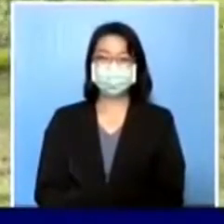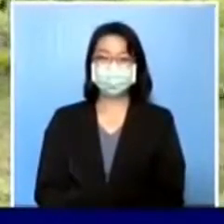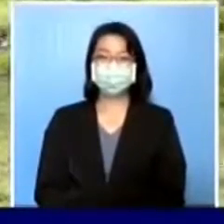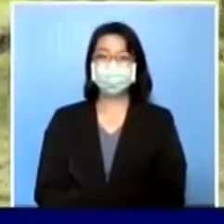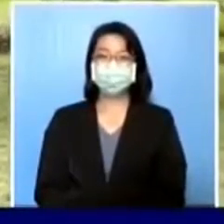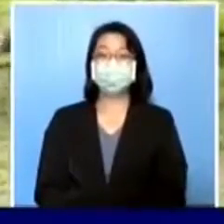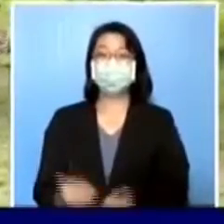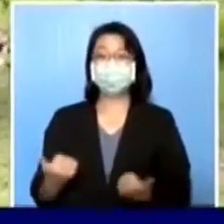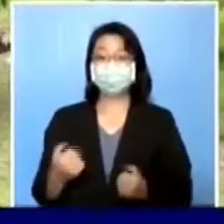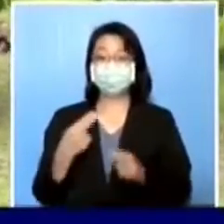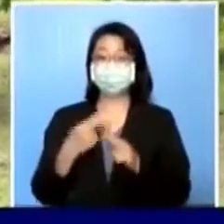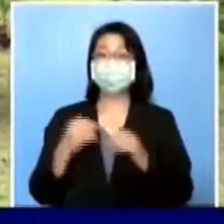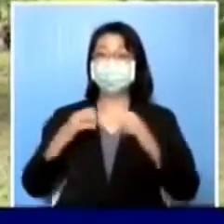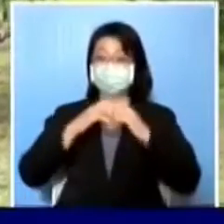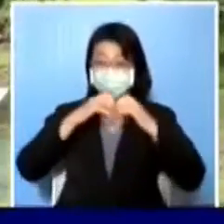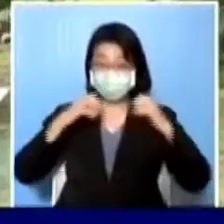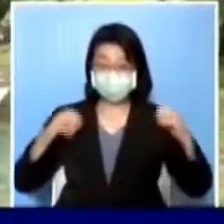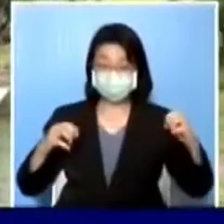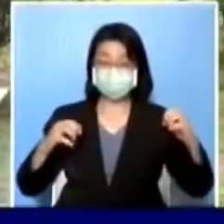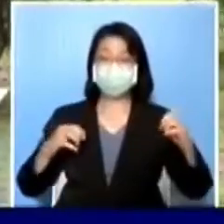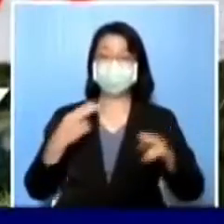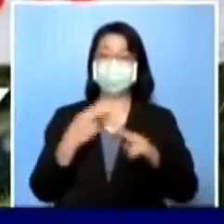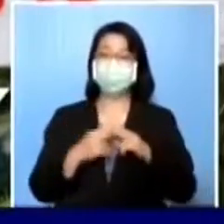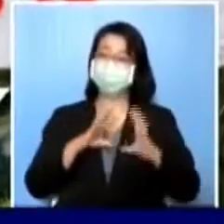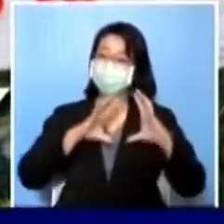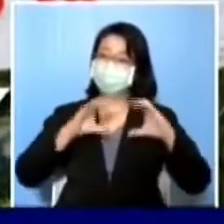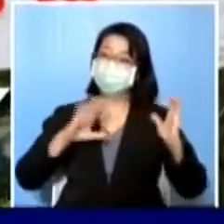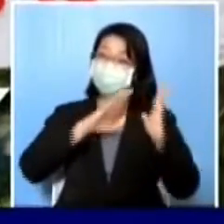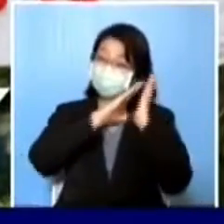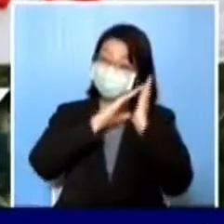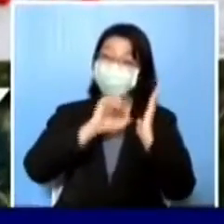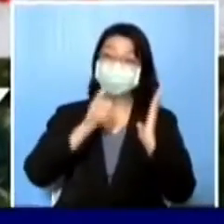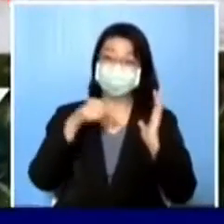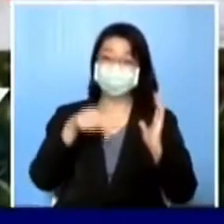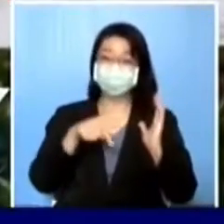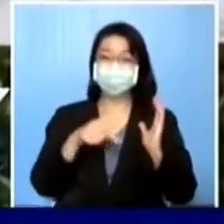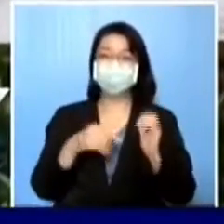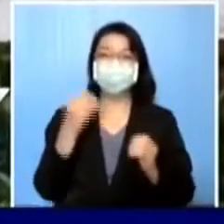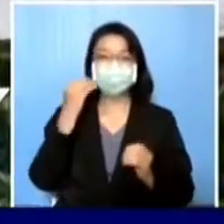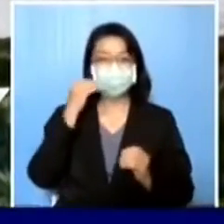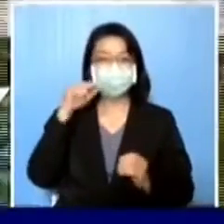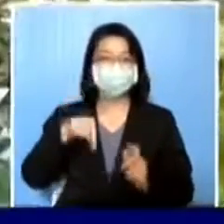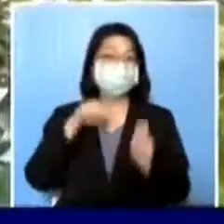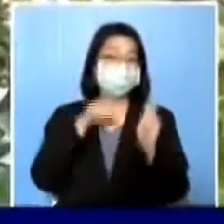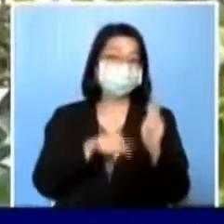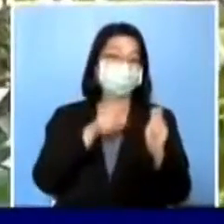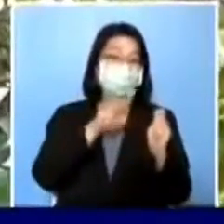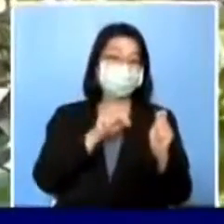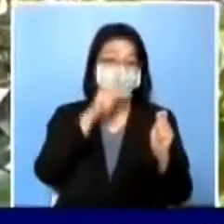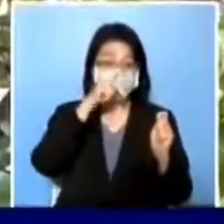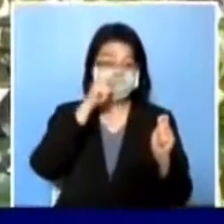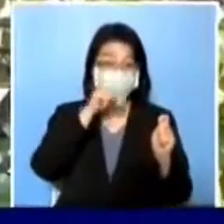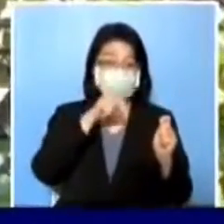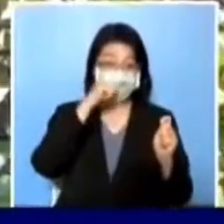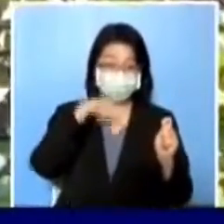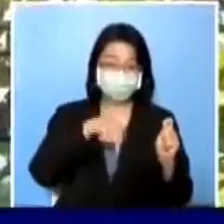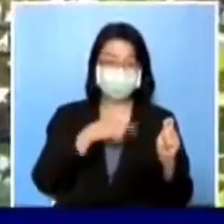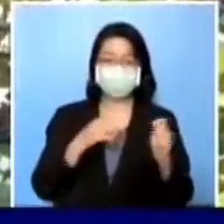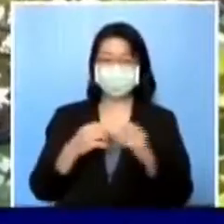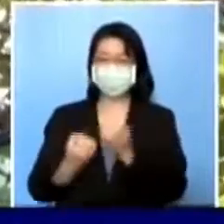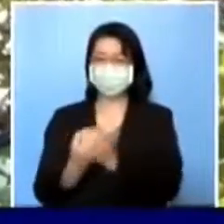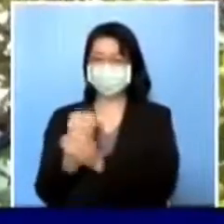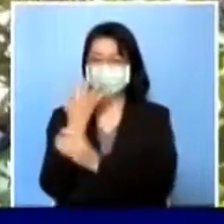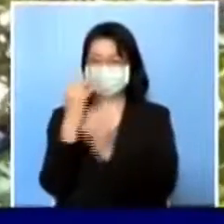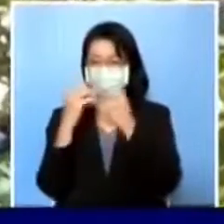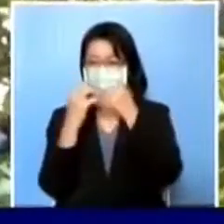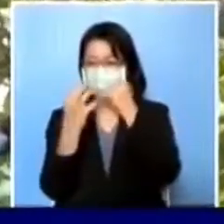องบ้านแยงอินทรีย์30ต้นภายในเนื้อที่ประมาณ2ไร่ของเกษตรกรบ้านแยงอำเภอนครไทยจังหวัดพิษณุโลกให้ผลผลิตน้อย